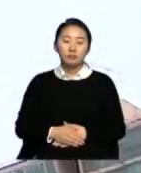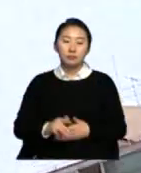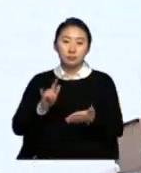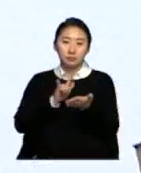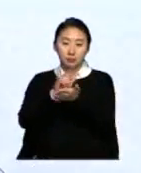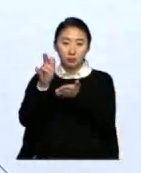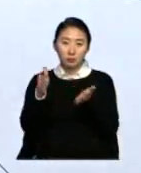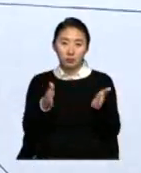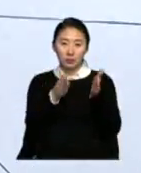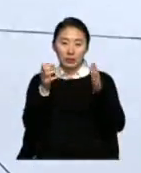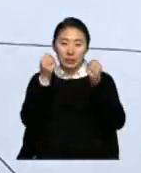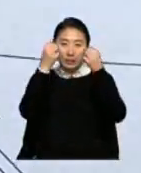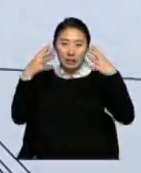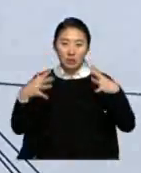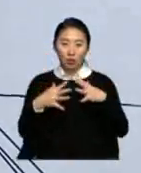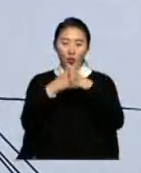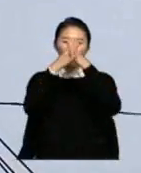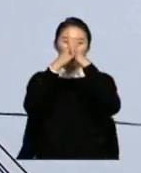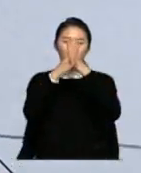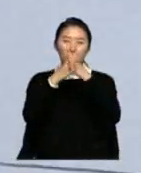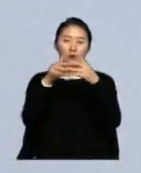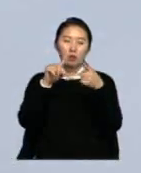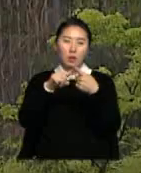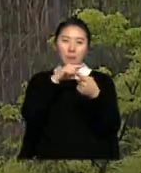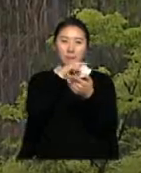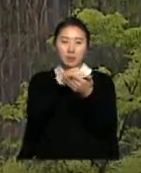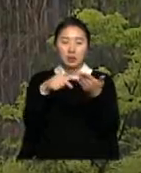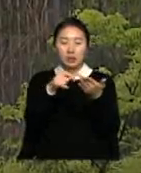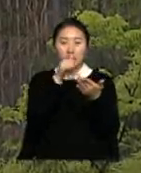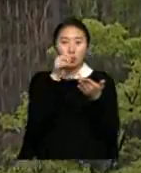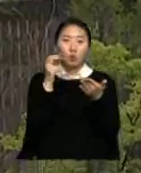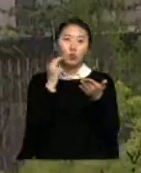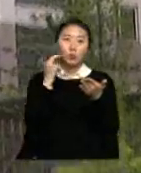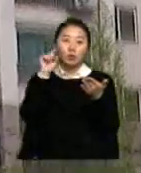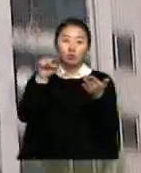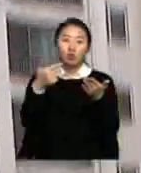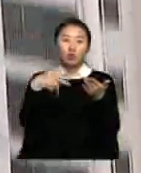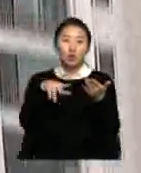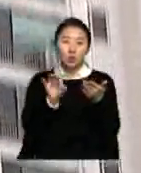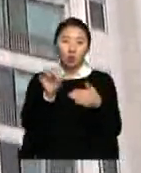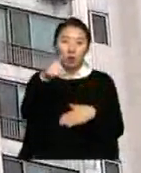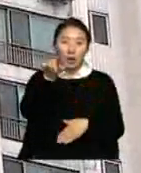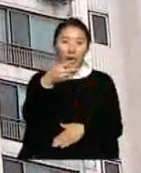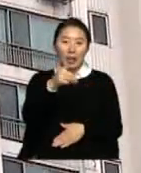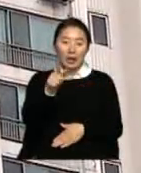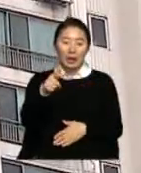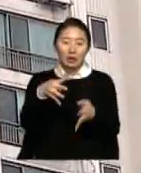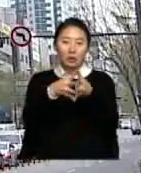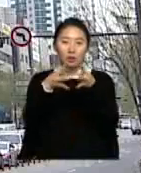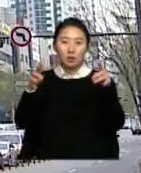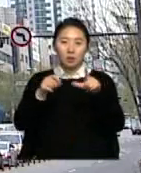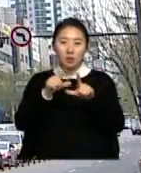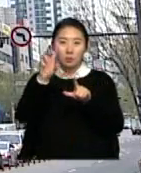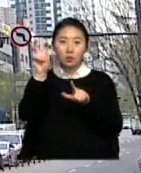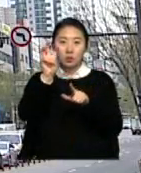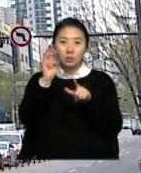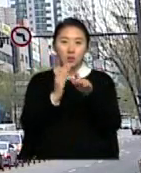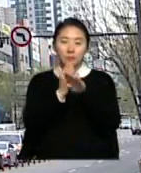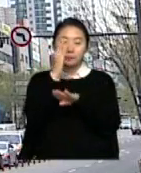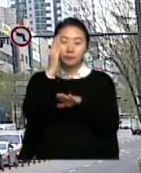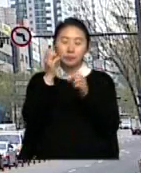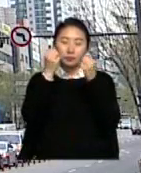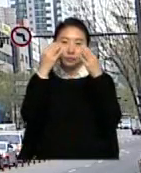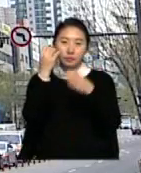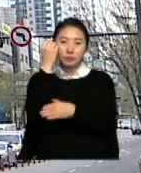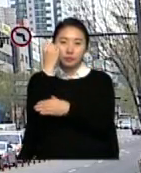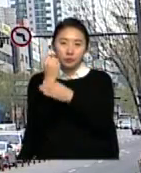항로는 일대 재건축 시장에도 영향을 미치고 있습니다. 송파구 문정동과 가락동 일대 아파트는 대부분 30년이 넘어